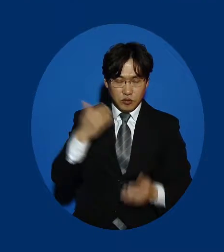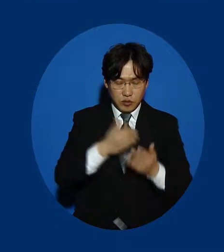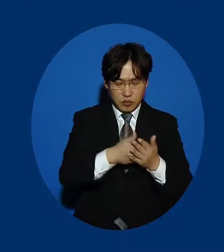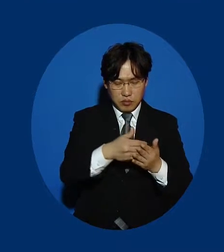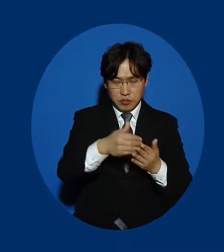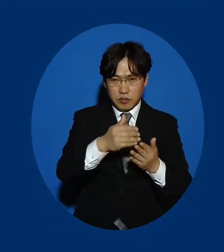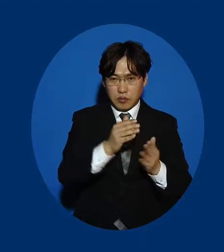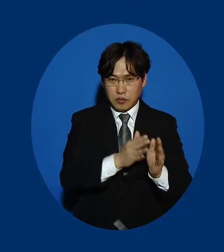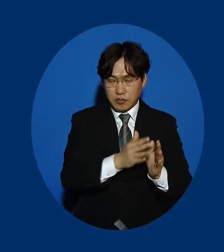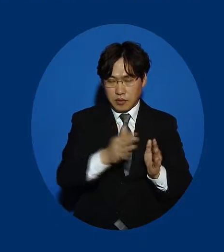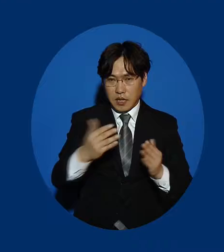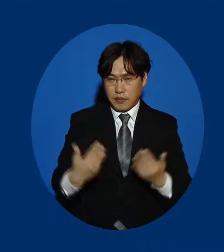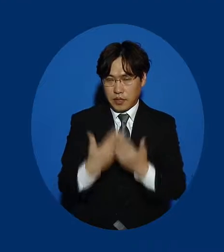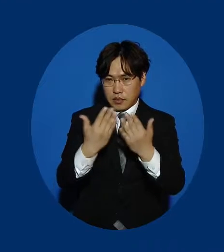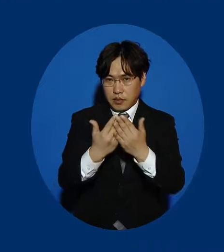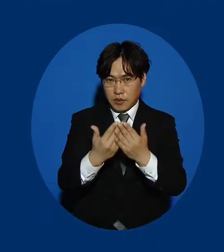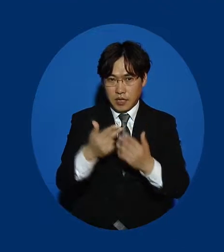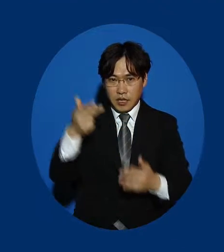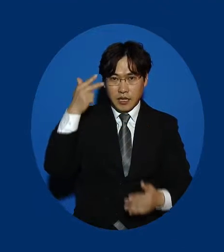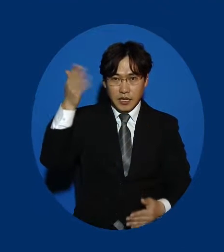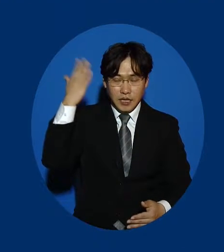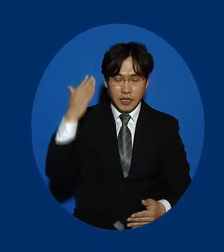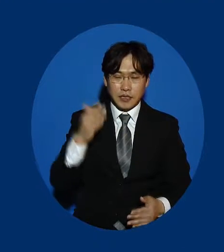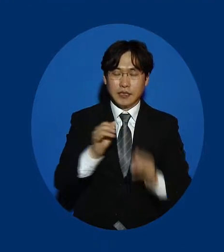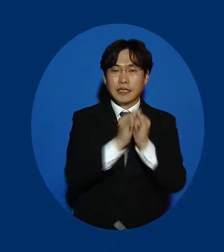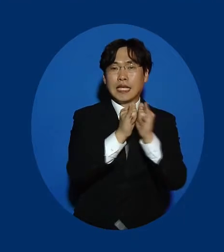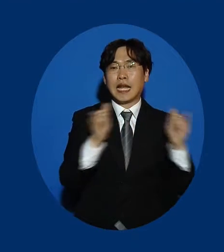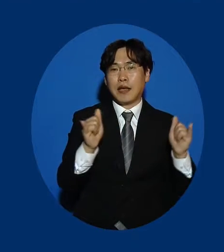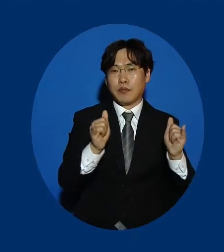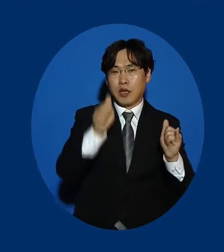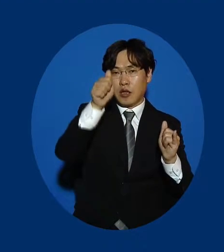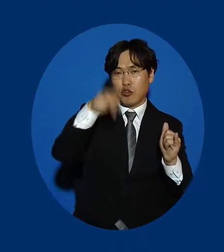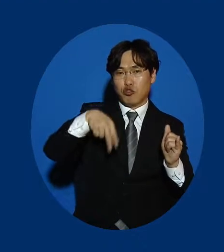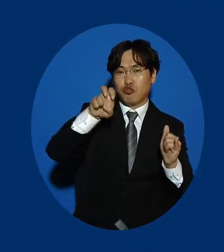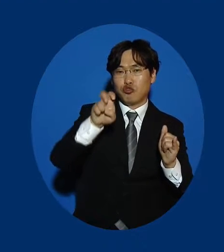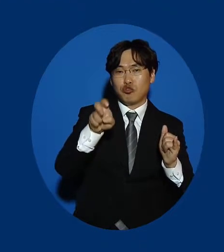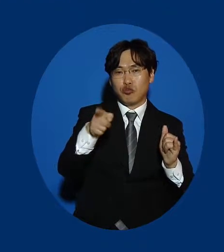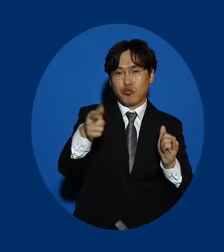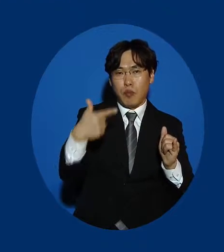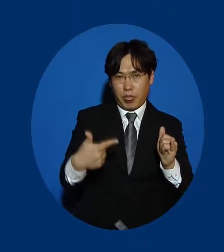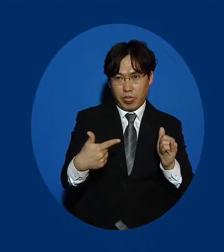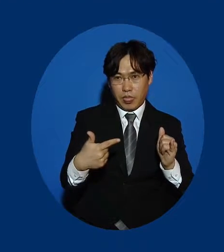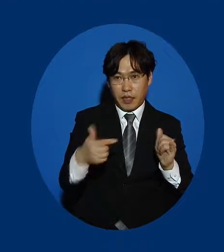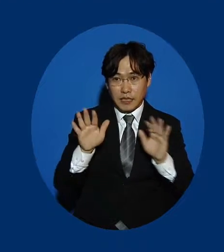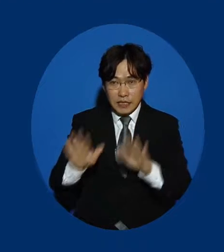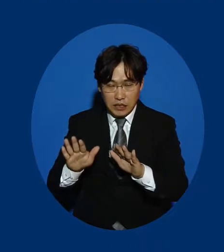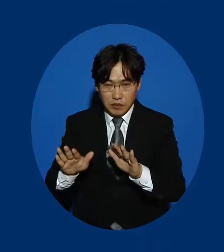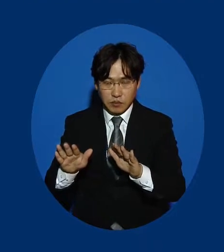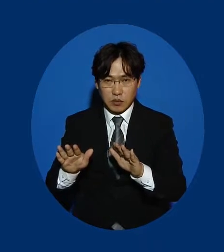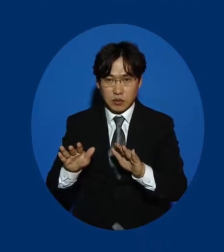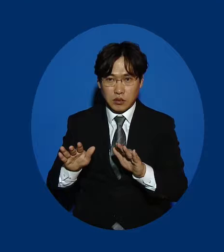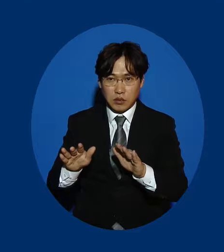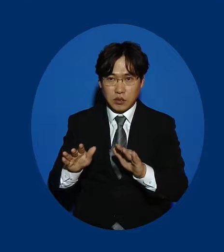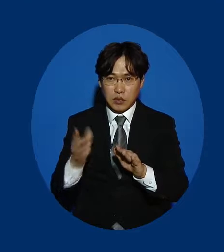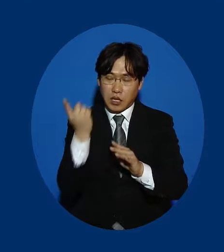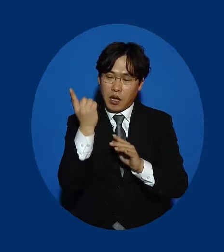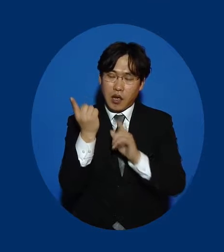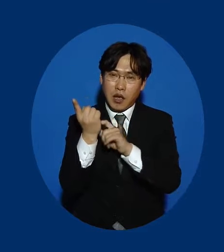과정에 과거는 그냥 휴먼이었는데 지금은 포노사피엔스 그